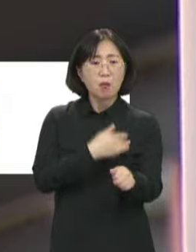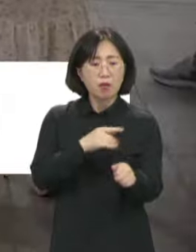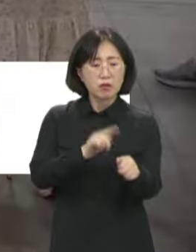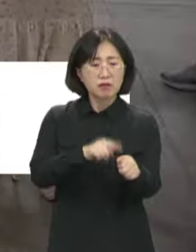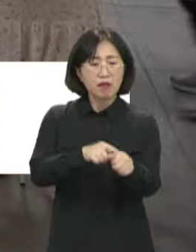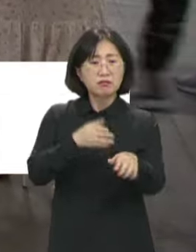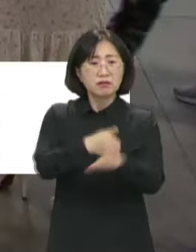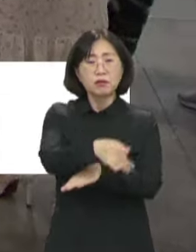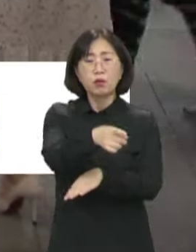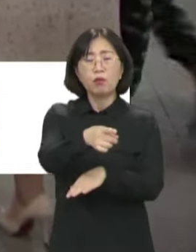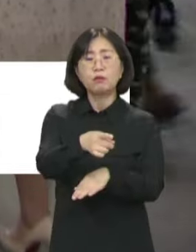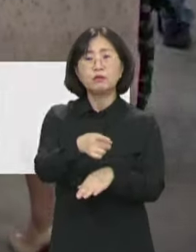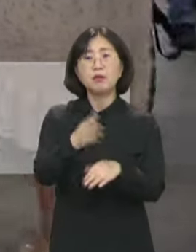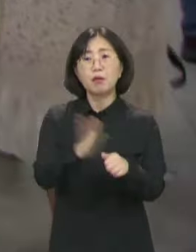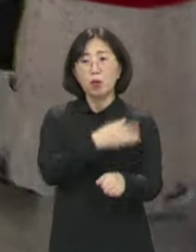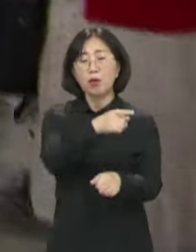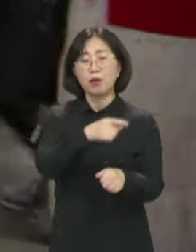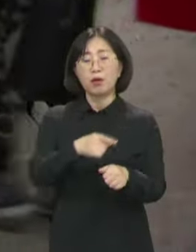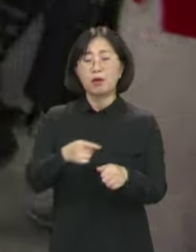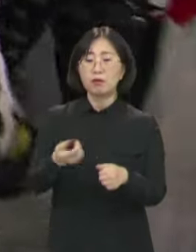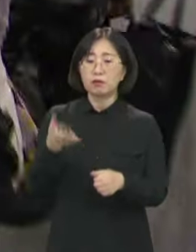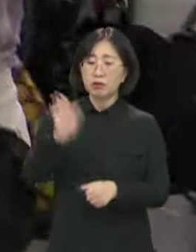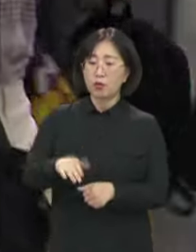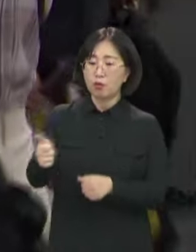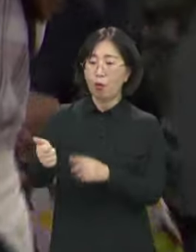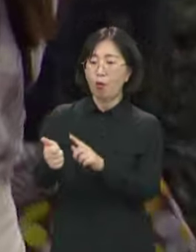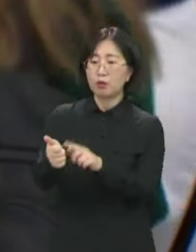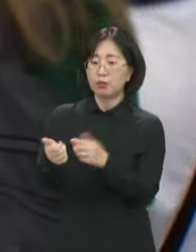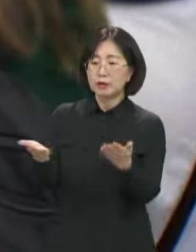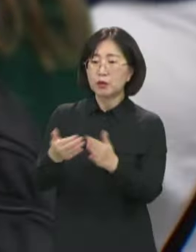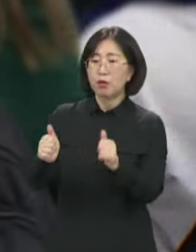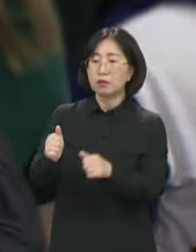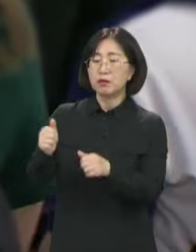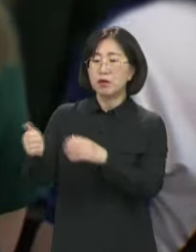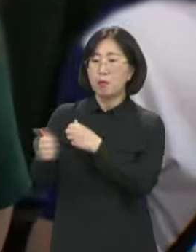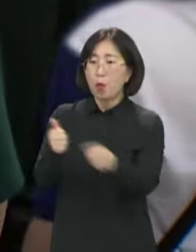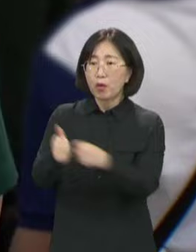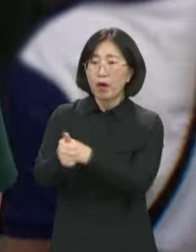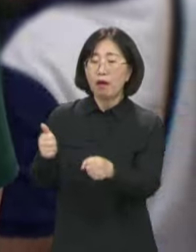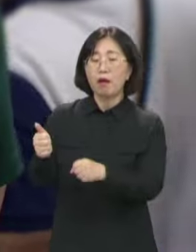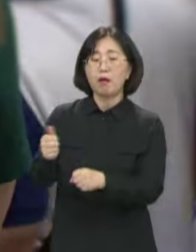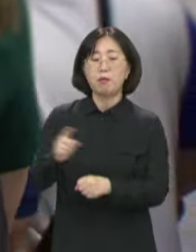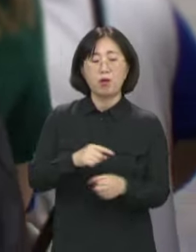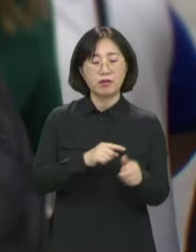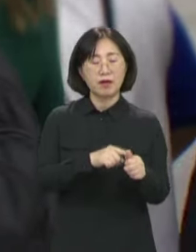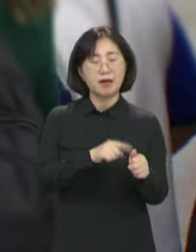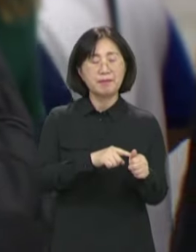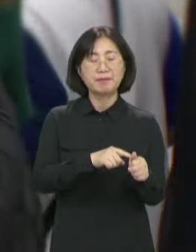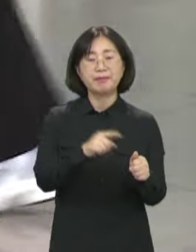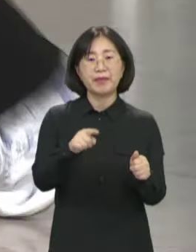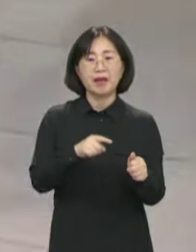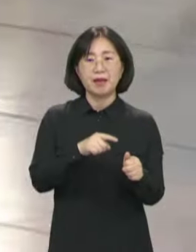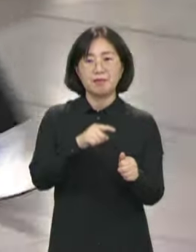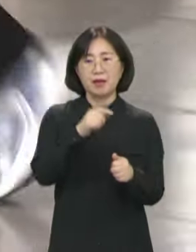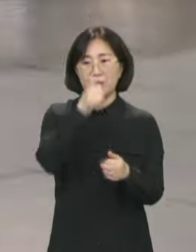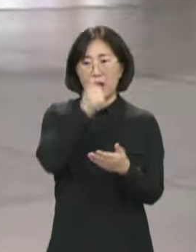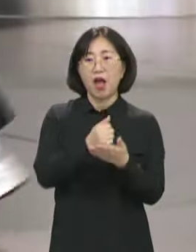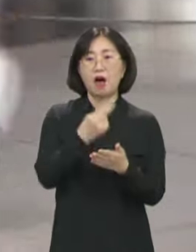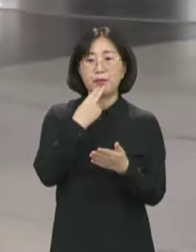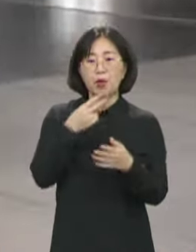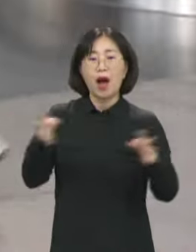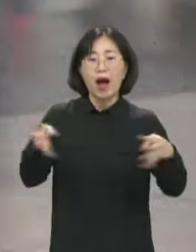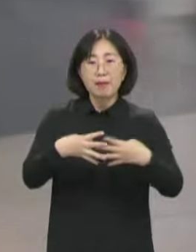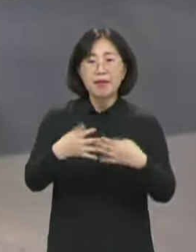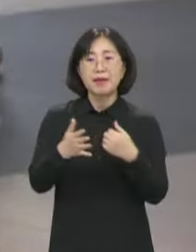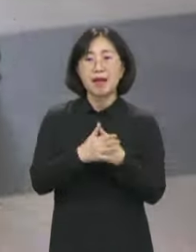열차를 놓쳤음에도 철도 종사자를 폭행했다면서 범죄 전력이 없고 피해자와 합의한 점을 고려했다고